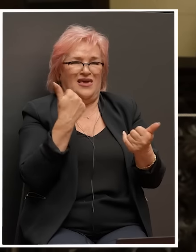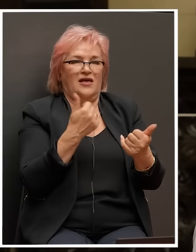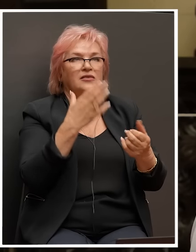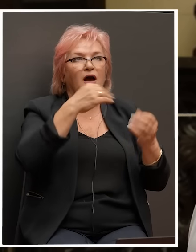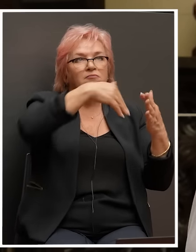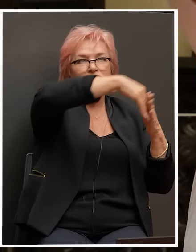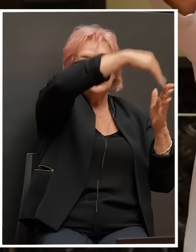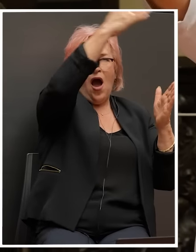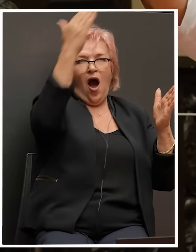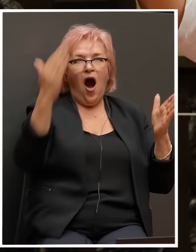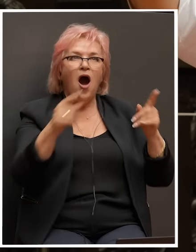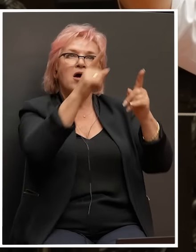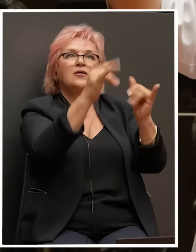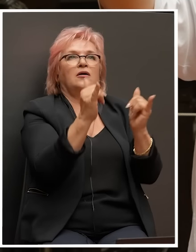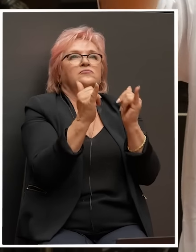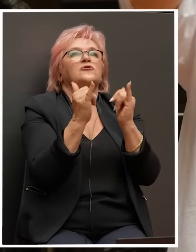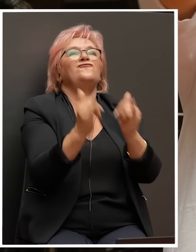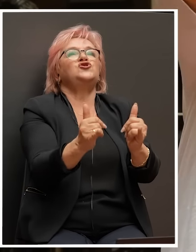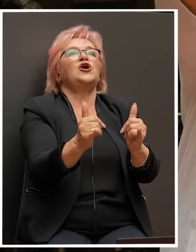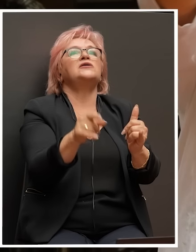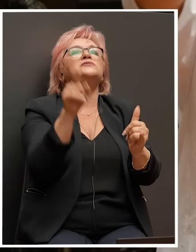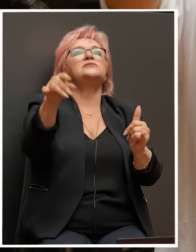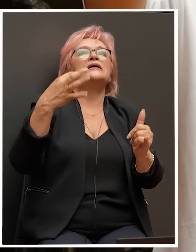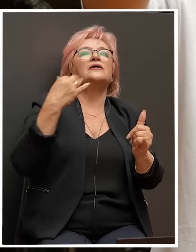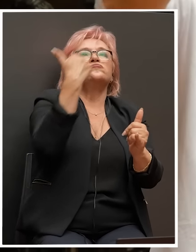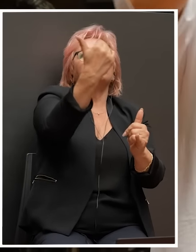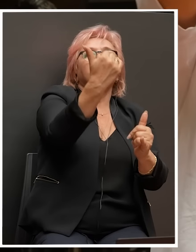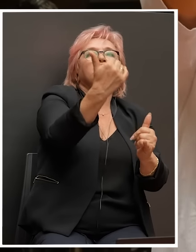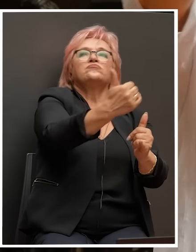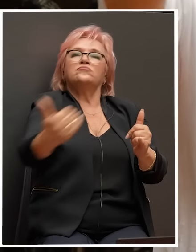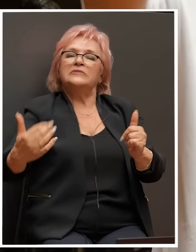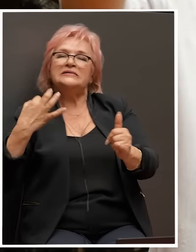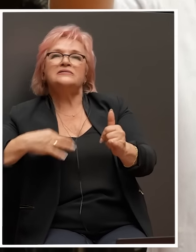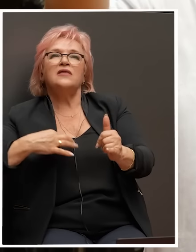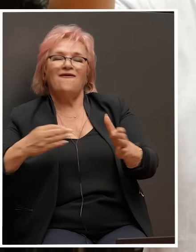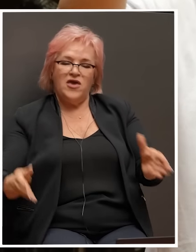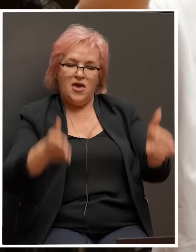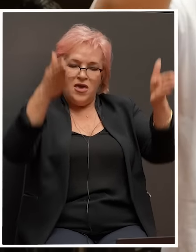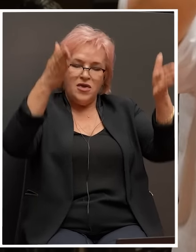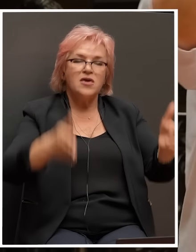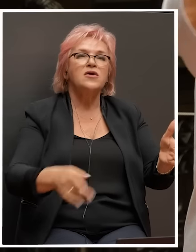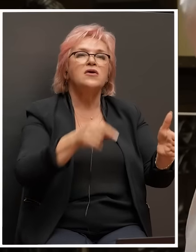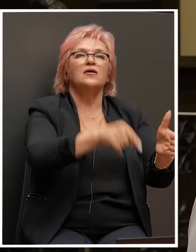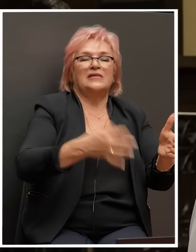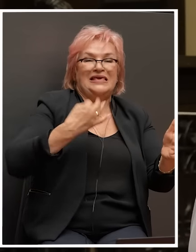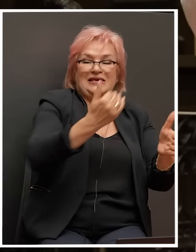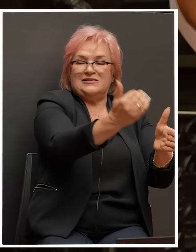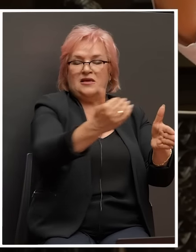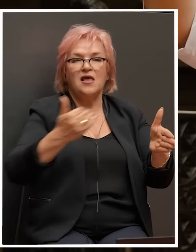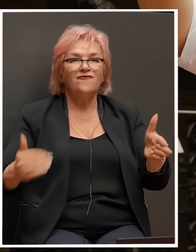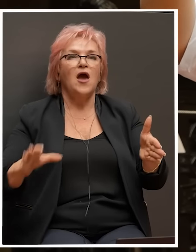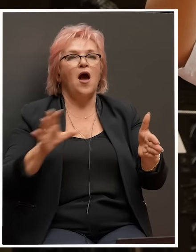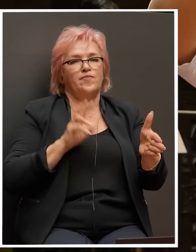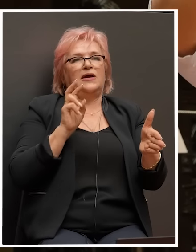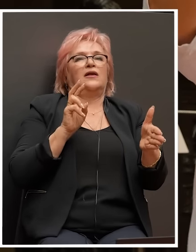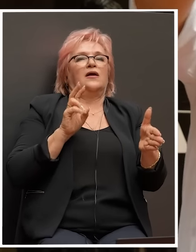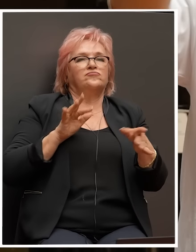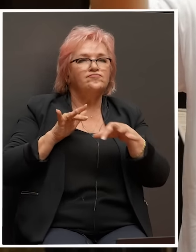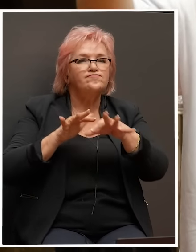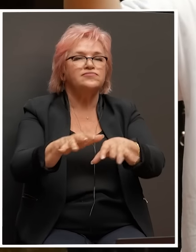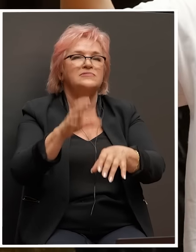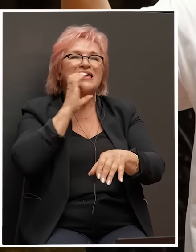написать на ней, что она поставлена в честь Септимия Севера и его сыновей, и поставлена потому, что Септимий Север и сыновья сходили на север и дали